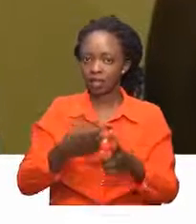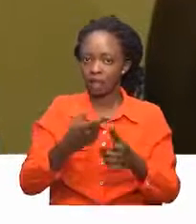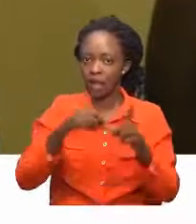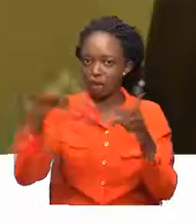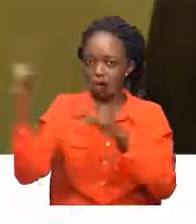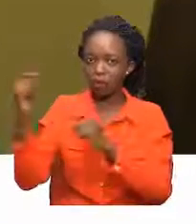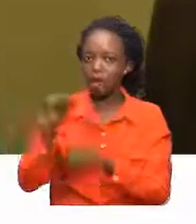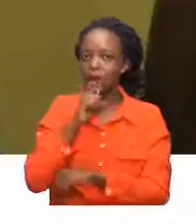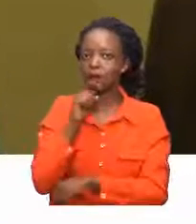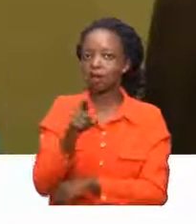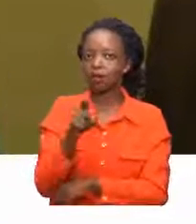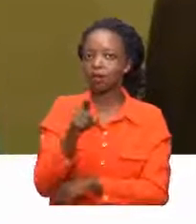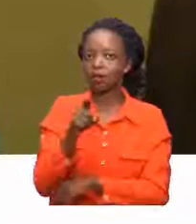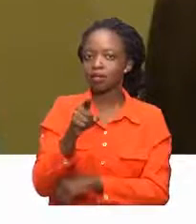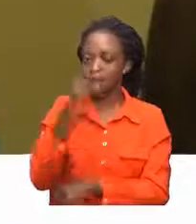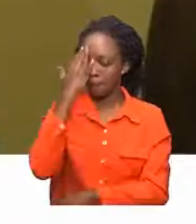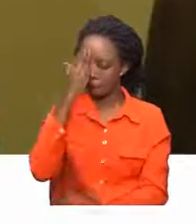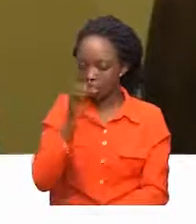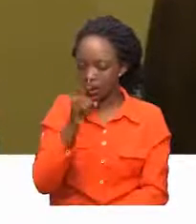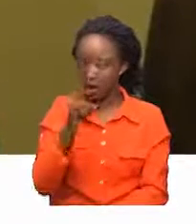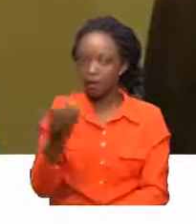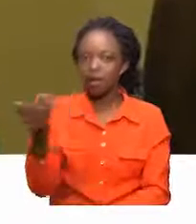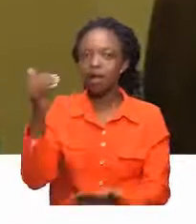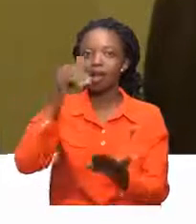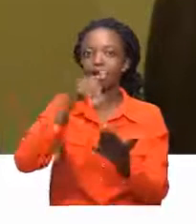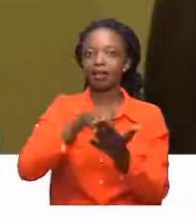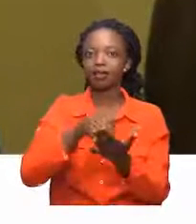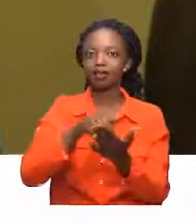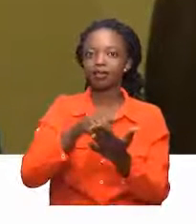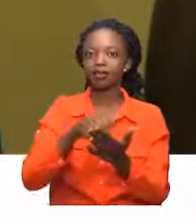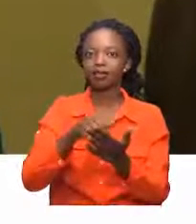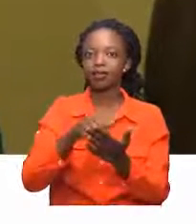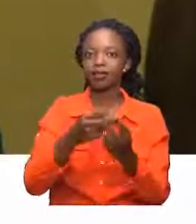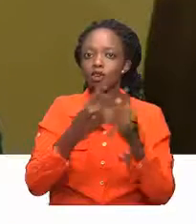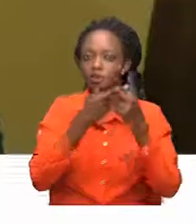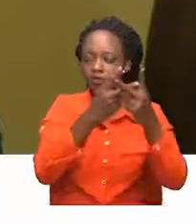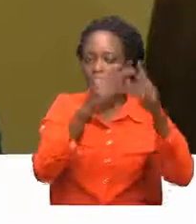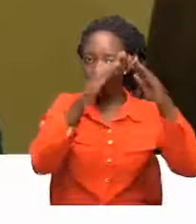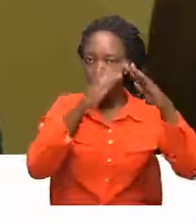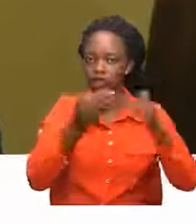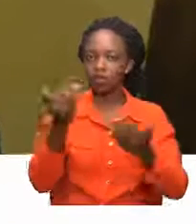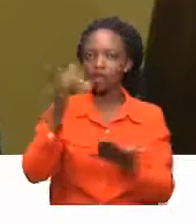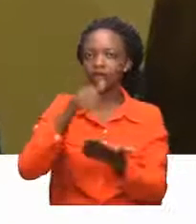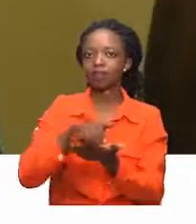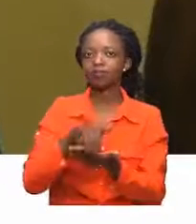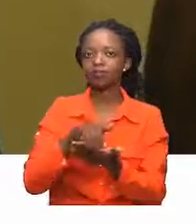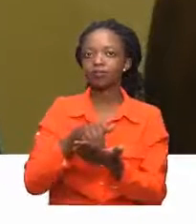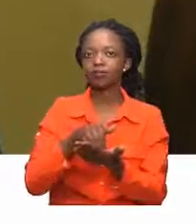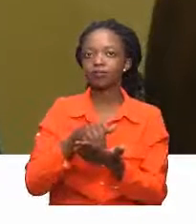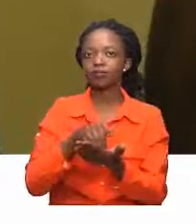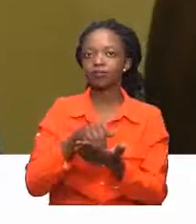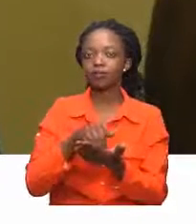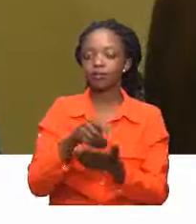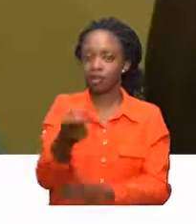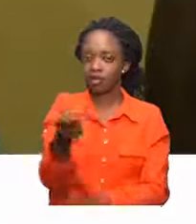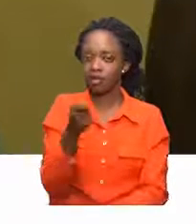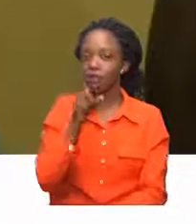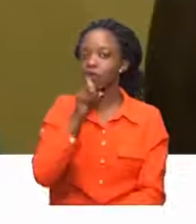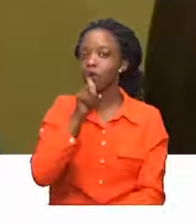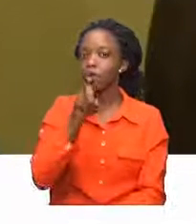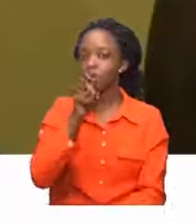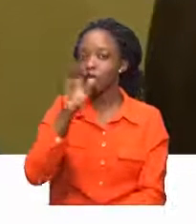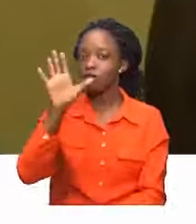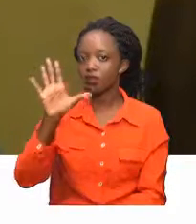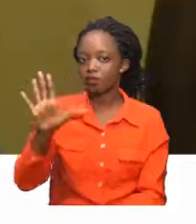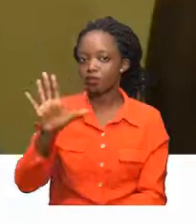akaenda. Jumatatu hiyo ndio tena huyo mtu alitembea kwa nyumba au kwa boma, akachukua kuku